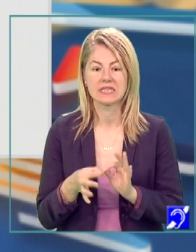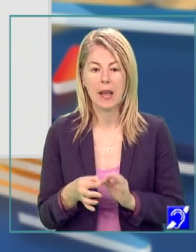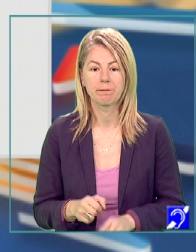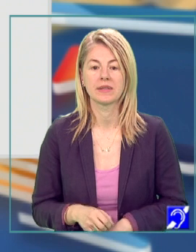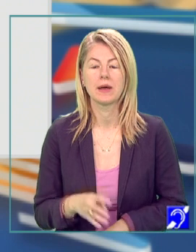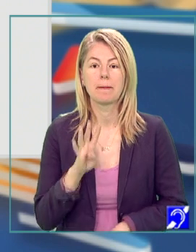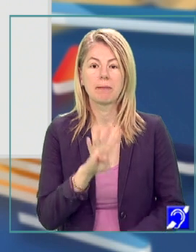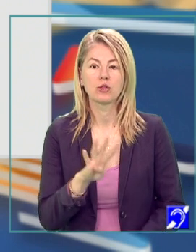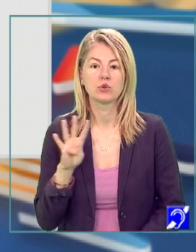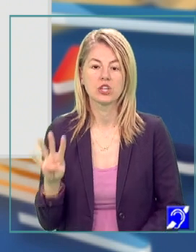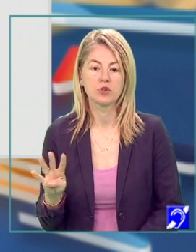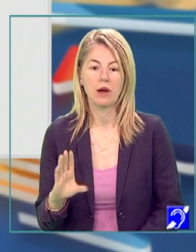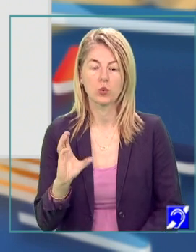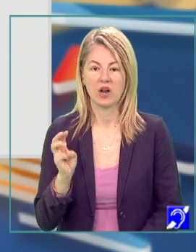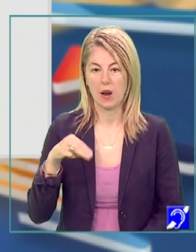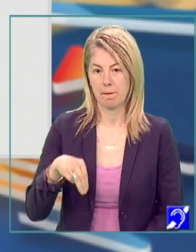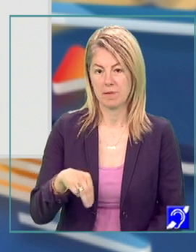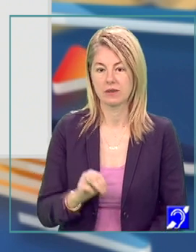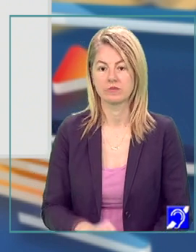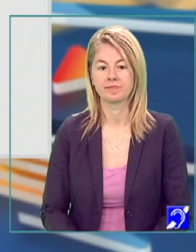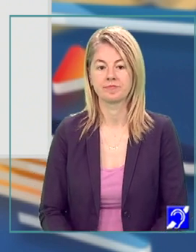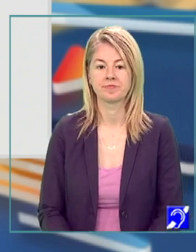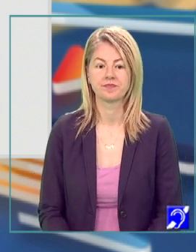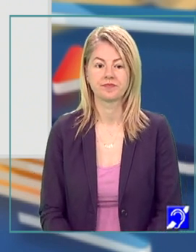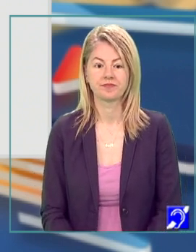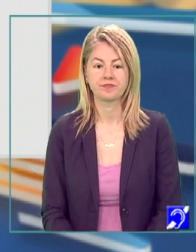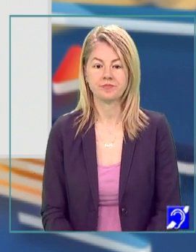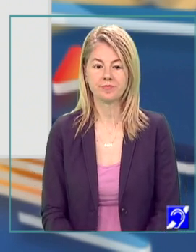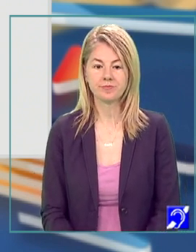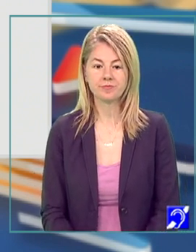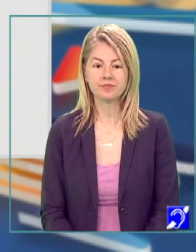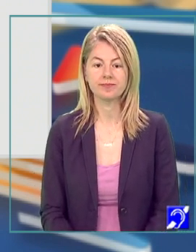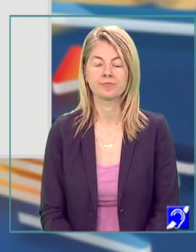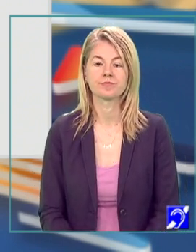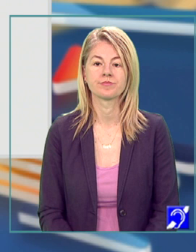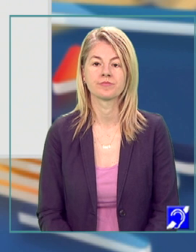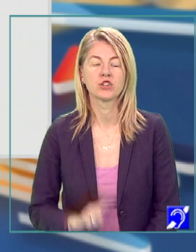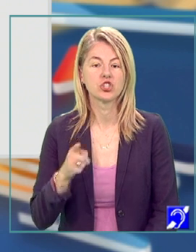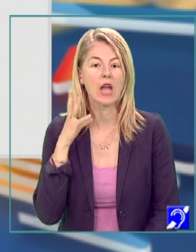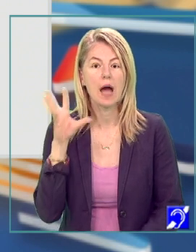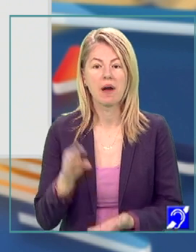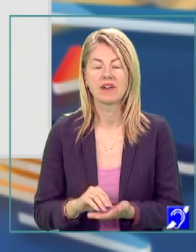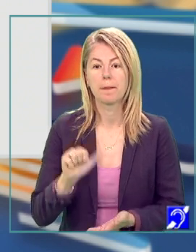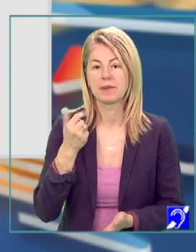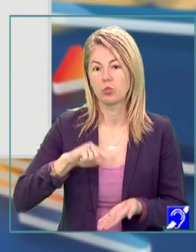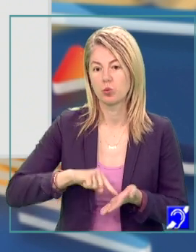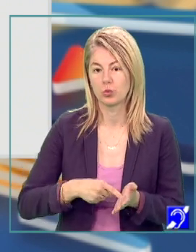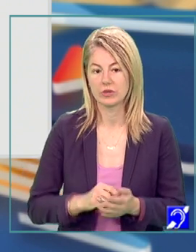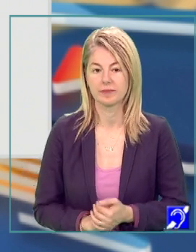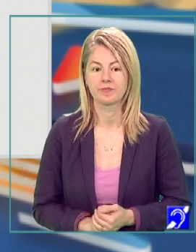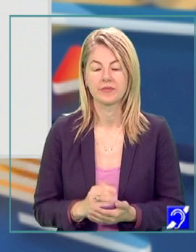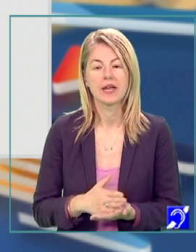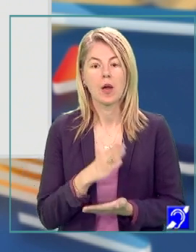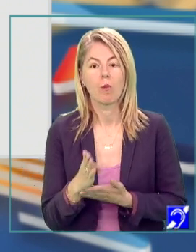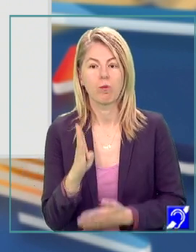care înseamnă că perimetrul ne dă 44 de centimetri. Și am aflat primul punct. Trecem